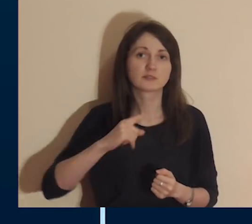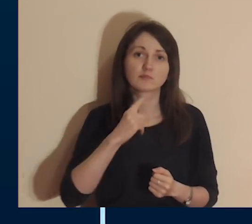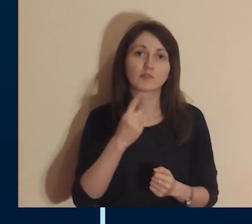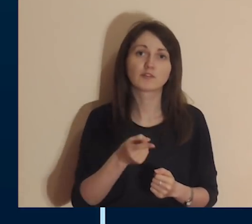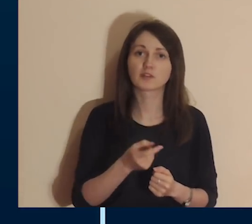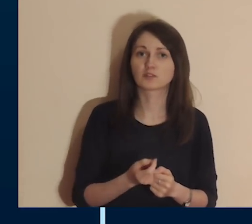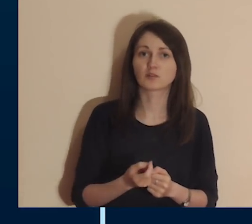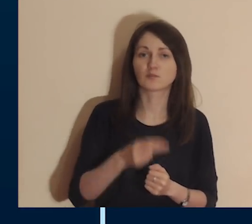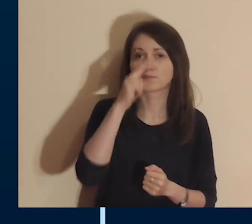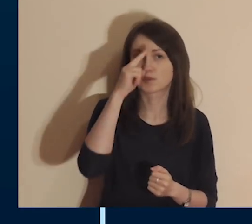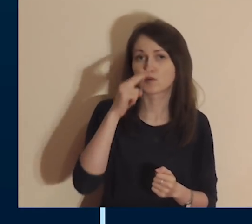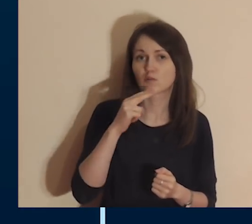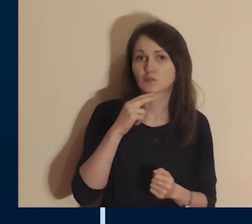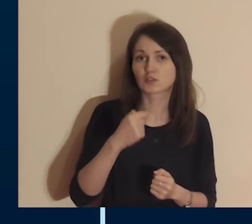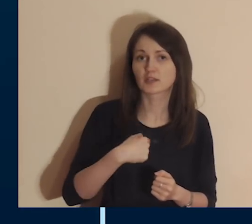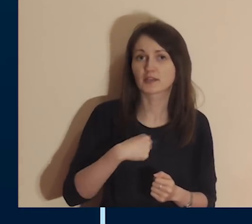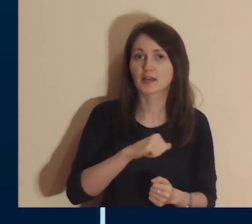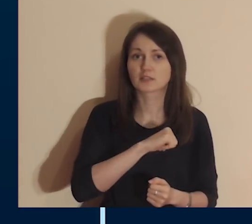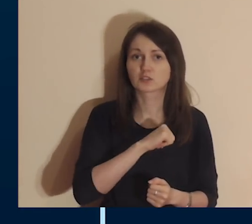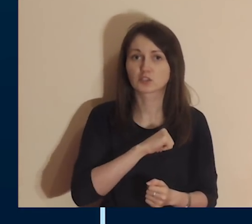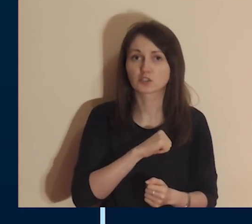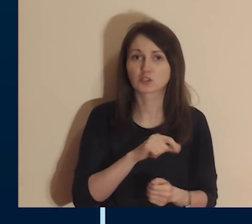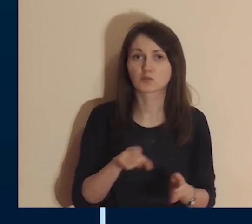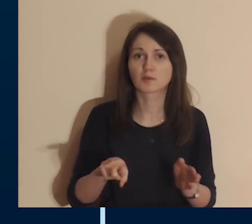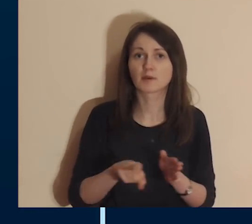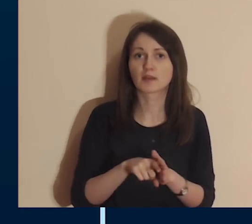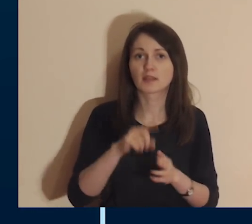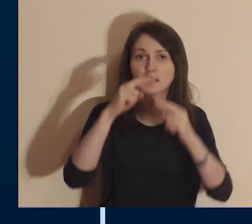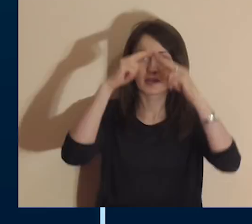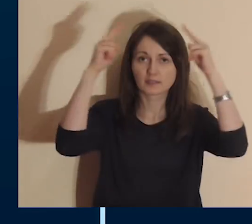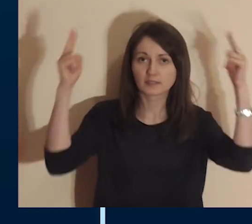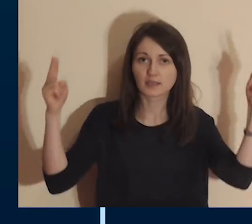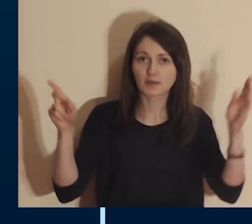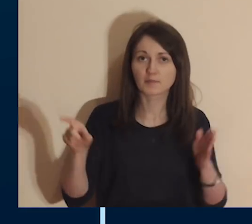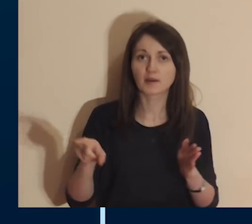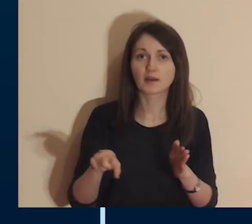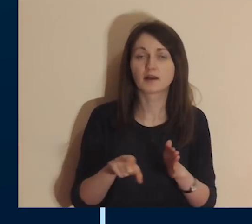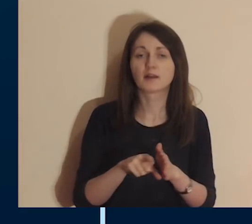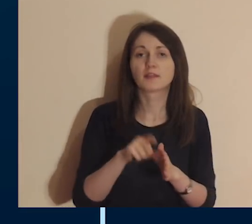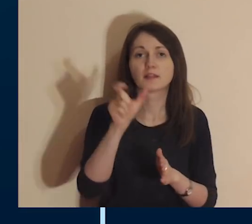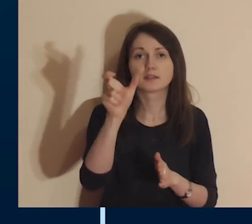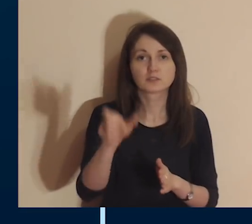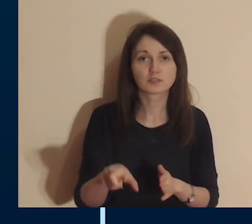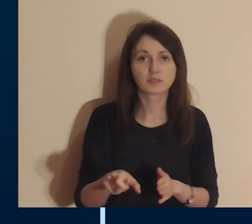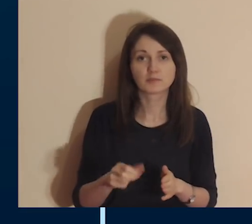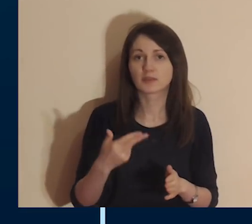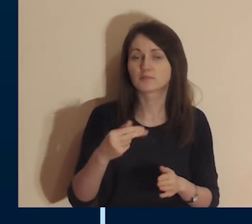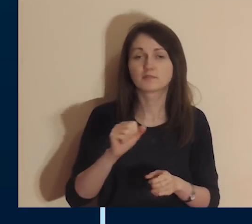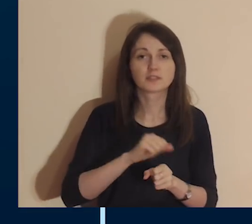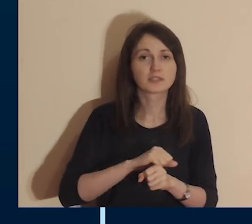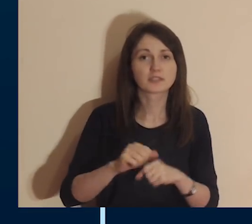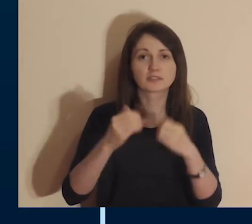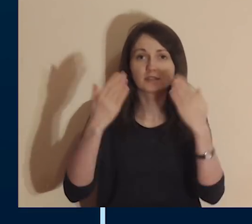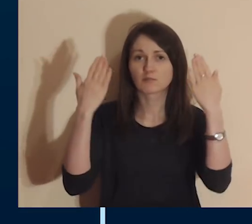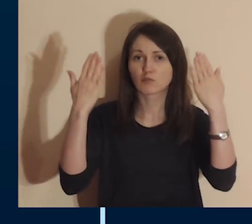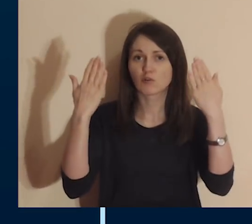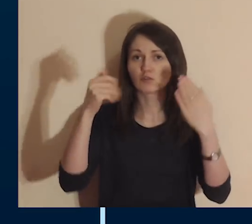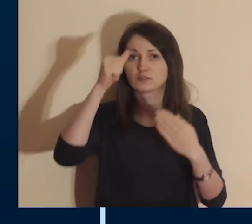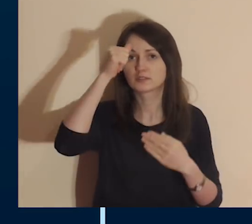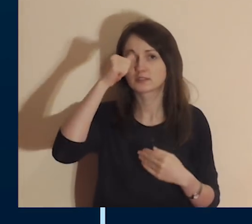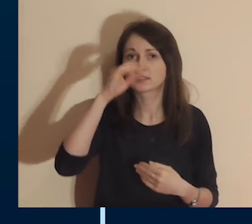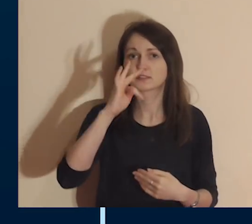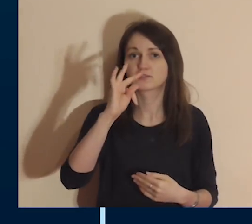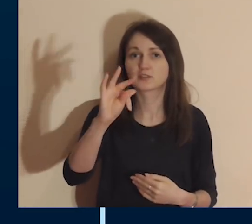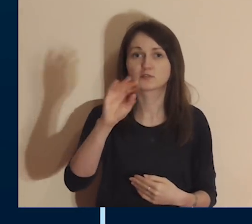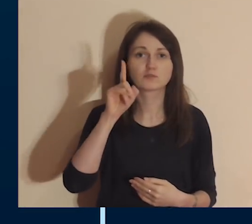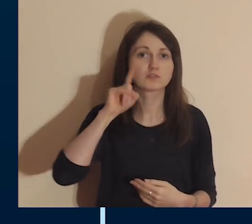mu się na szyję i ucałował go. A syn rzekł do niego: ojcze, zgrzeszyłem przeciw niebu i wobec